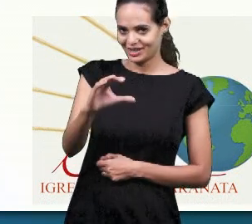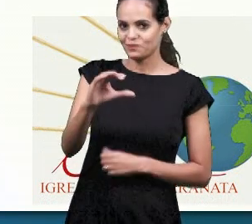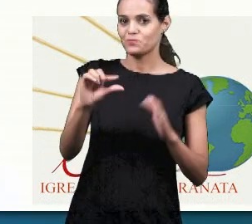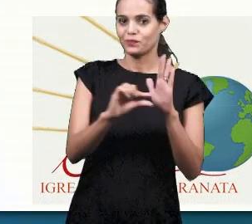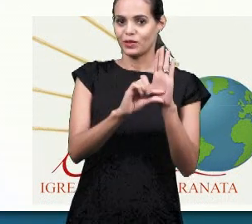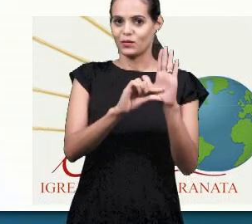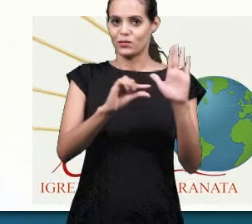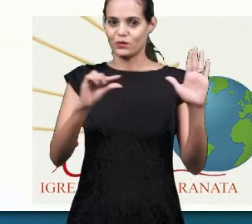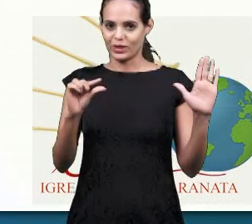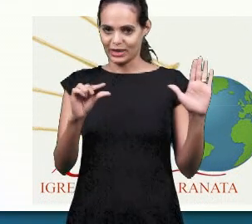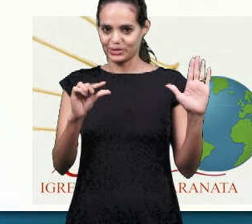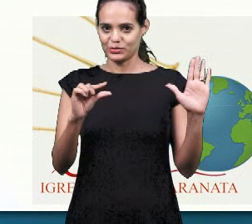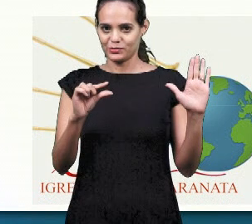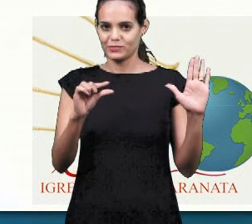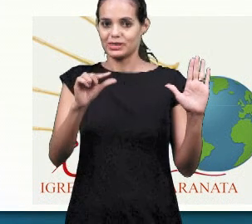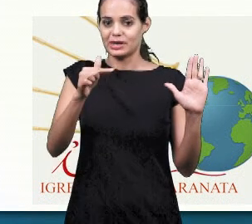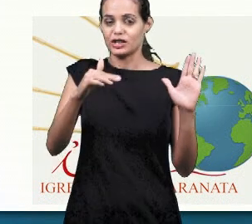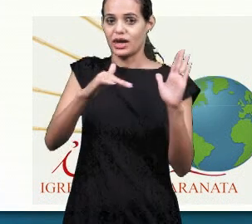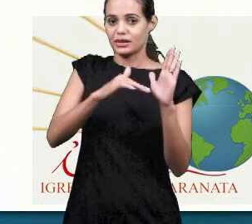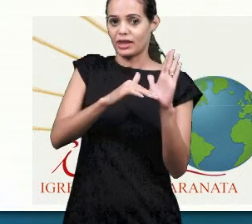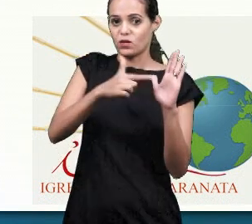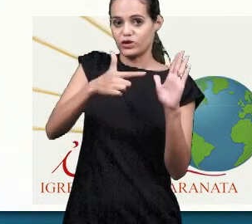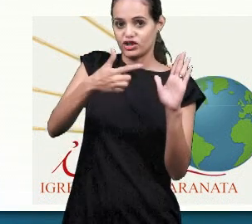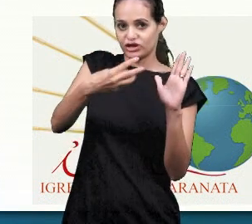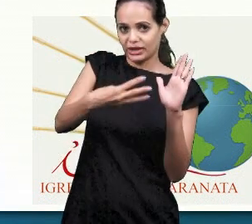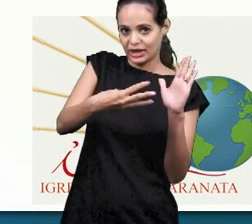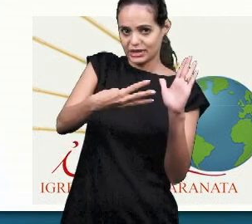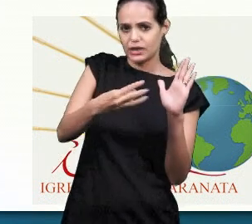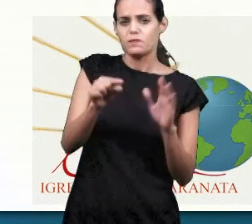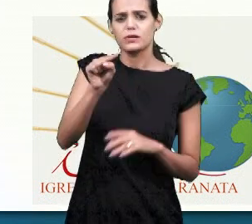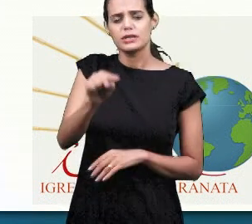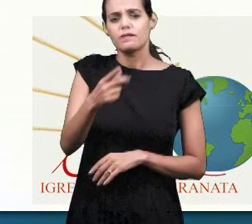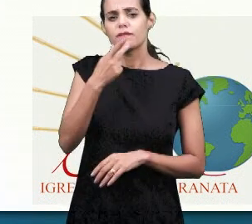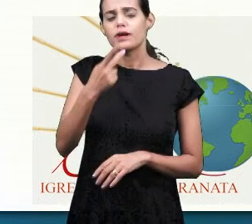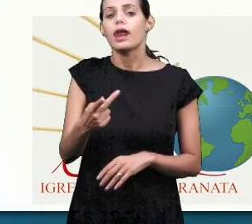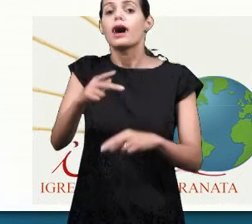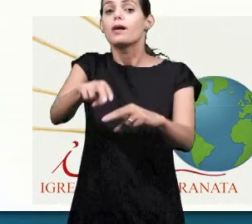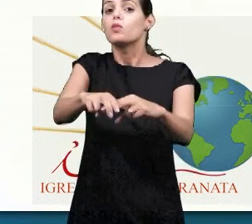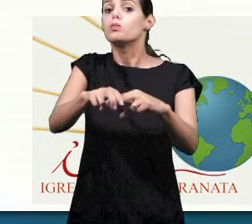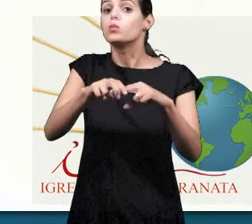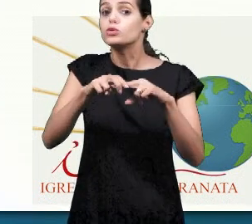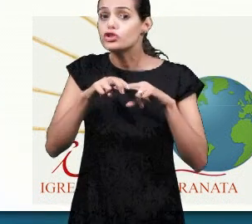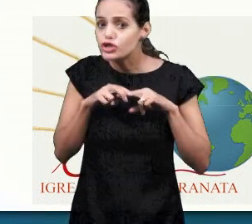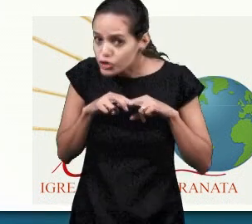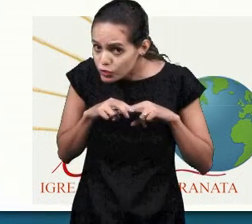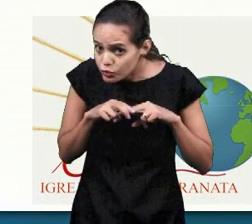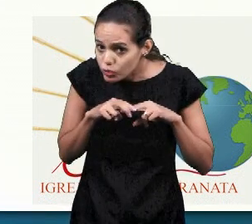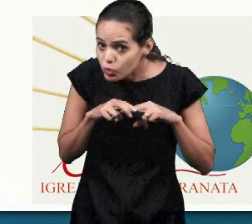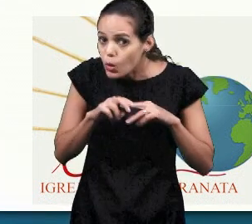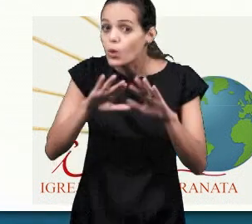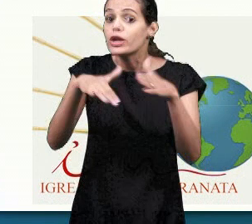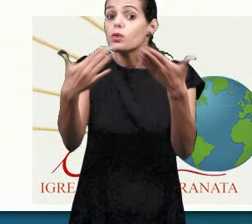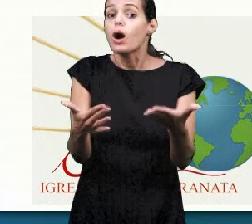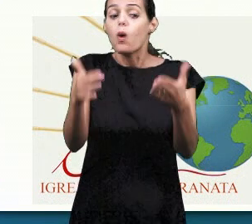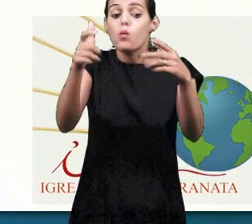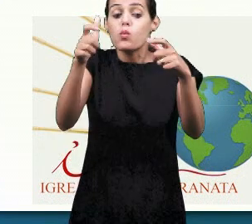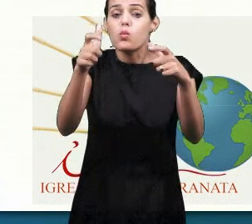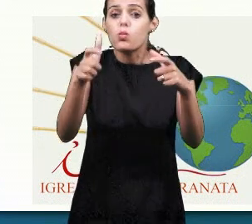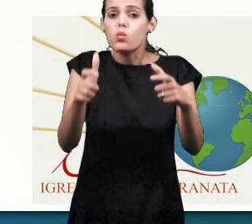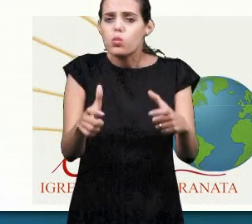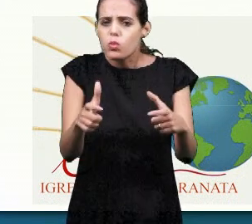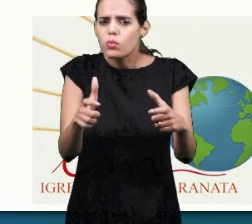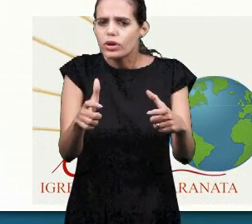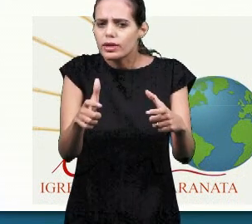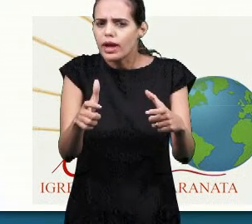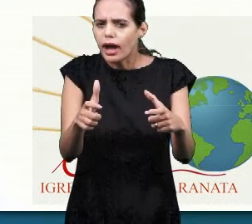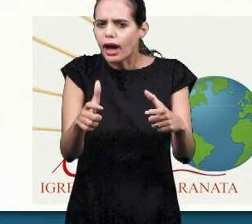dans le verset 23, citez la raison et où le sang de l'agneau devrait être passé. C'est